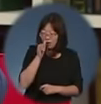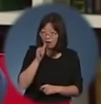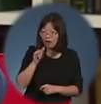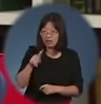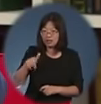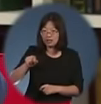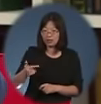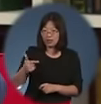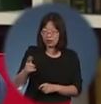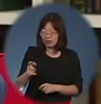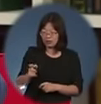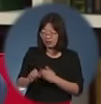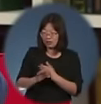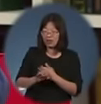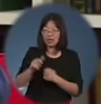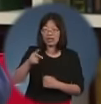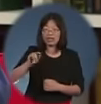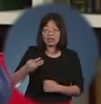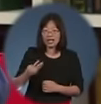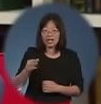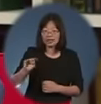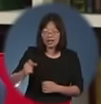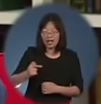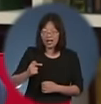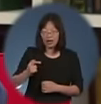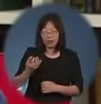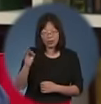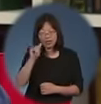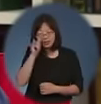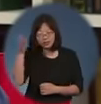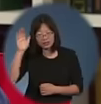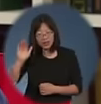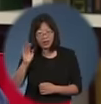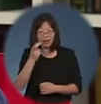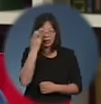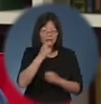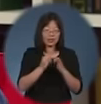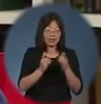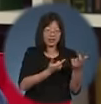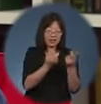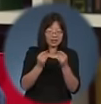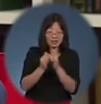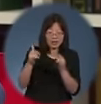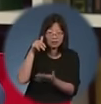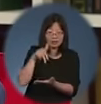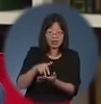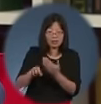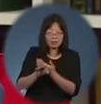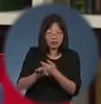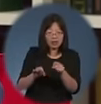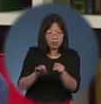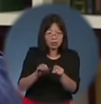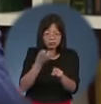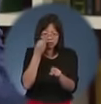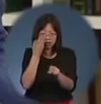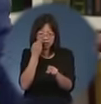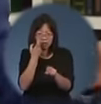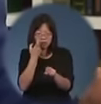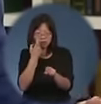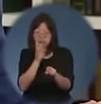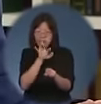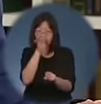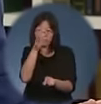칼빈이 이래서 말아 들었겠죠 예 근데 이제 검열관이 같은 사람이었으면음 잡아 냈겠죠 아 뀌어요